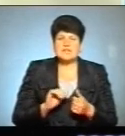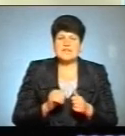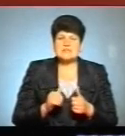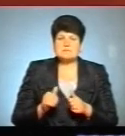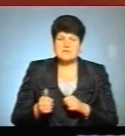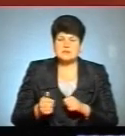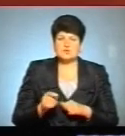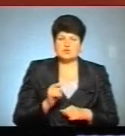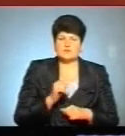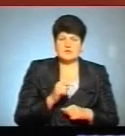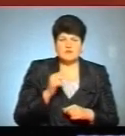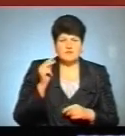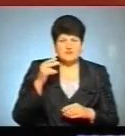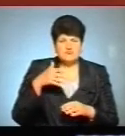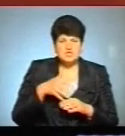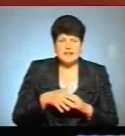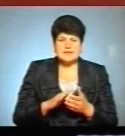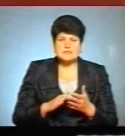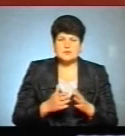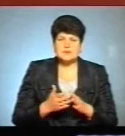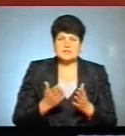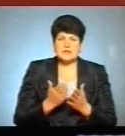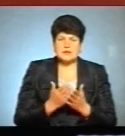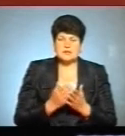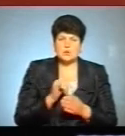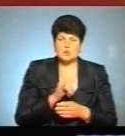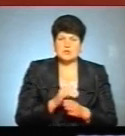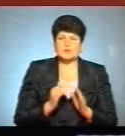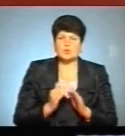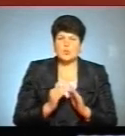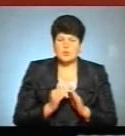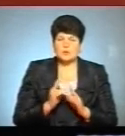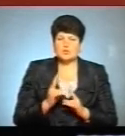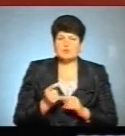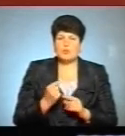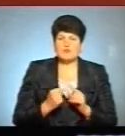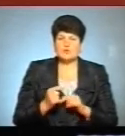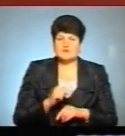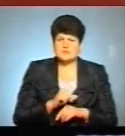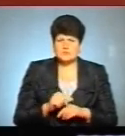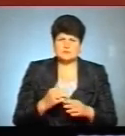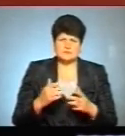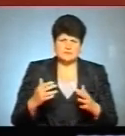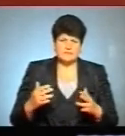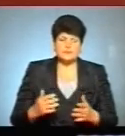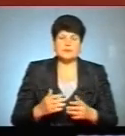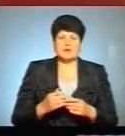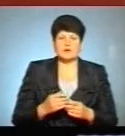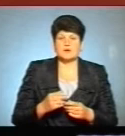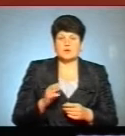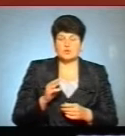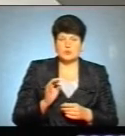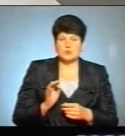щоб вони вивчали ситуацію, яка є в них вдома. Тому, якщо хтось повернувся за кордону і так далі, то, власне,